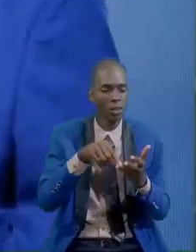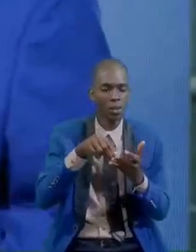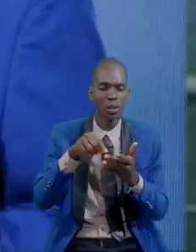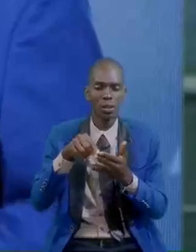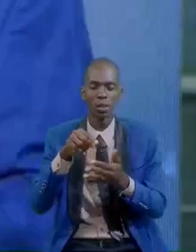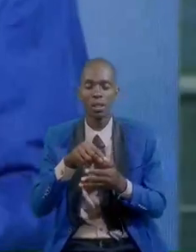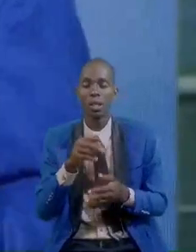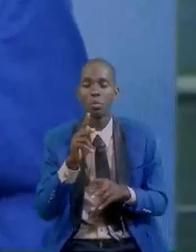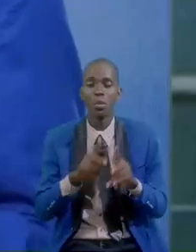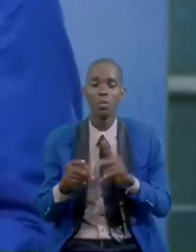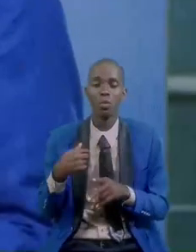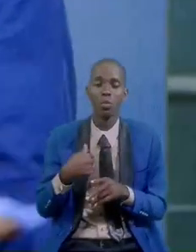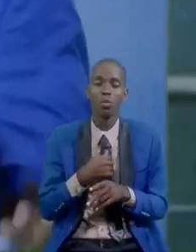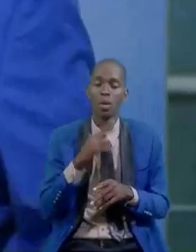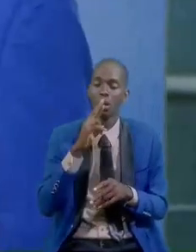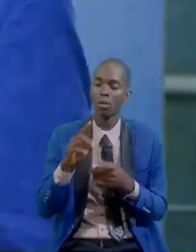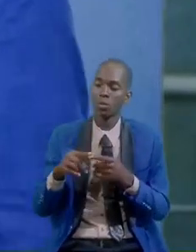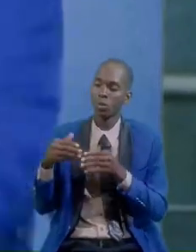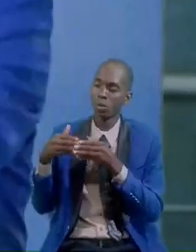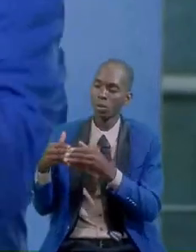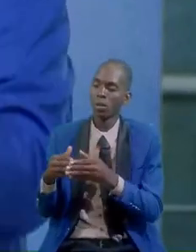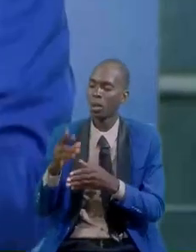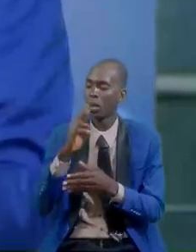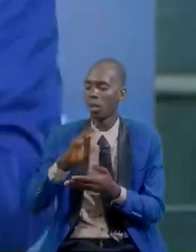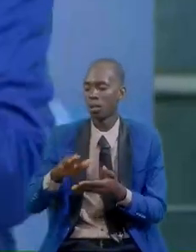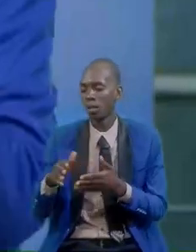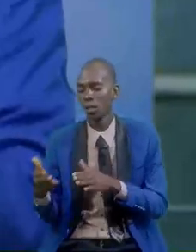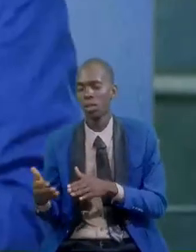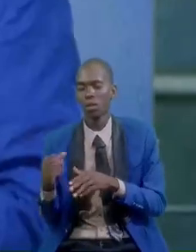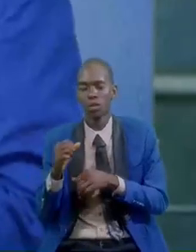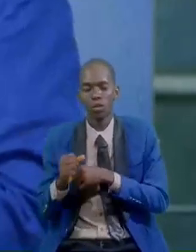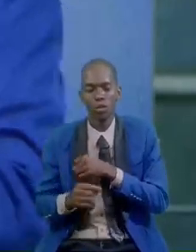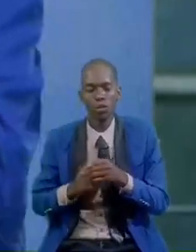Et ceux que nous devons diriger meurent, souffrent. Et ils sont perdus.